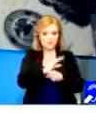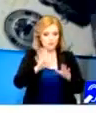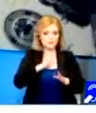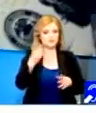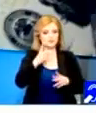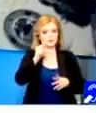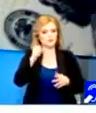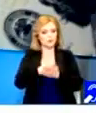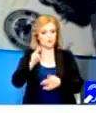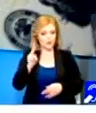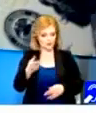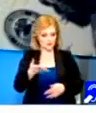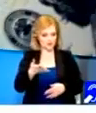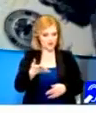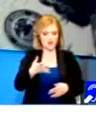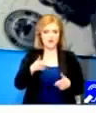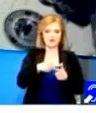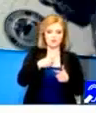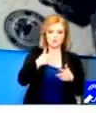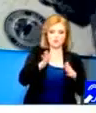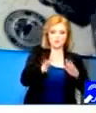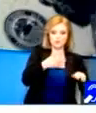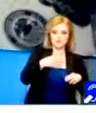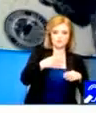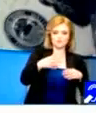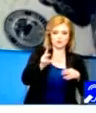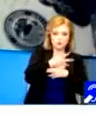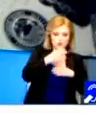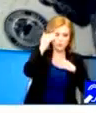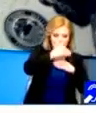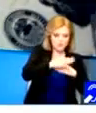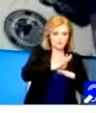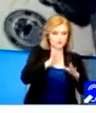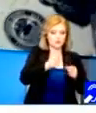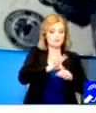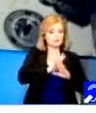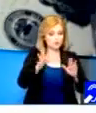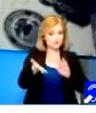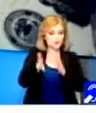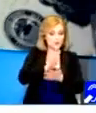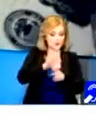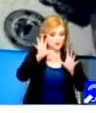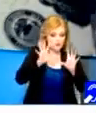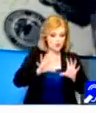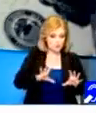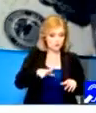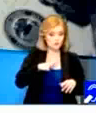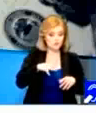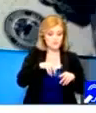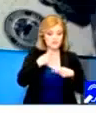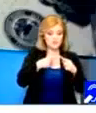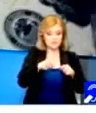face non-stop. Asta înseamnă că nu va mai trebui să așteptați să treacă sărbătorile sau weekendul ca să primiți banii trimiși de rude sau parteneri de